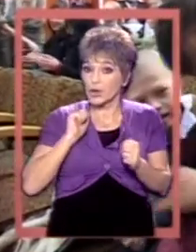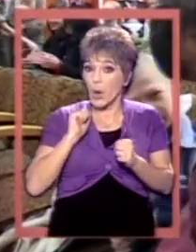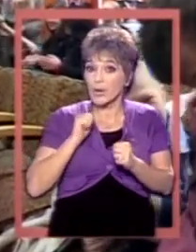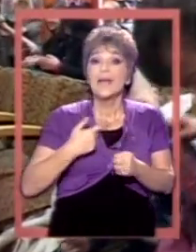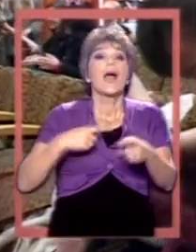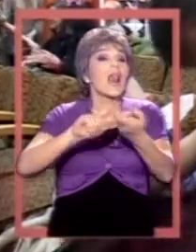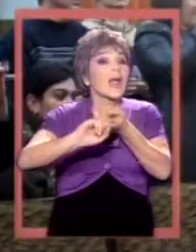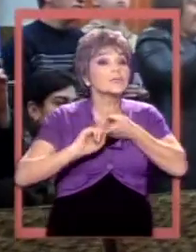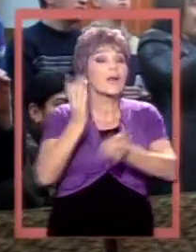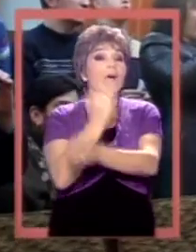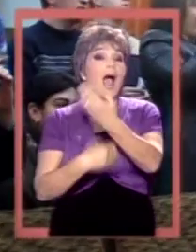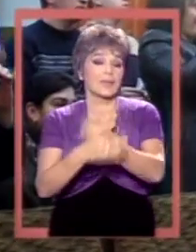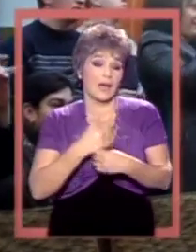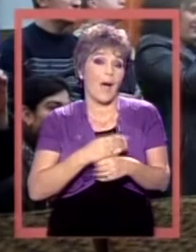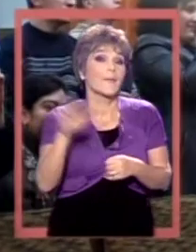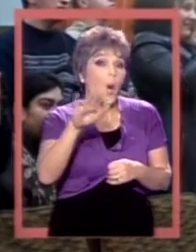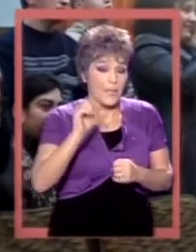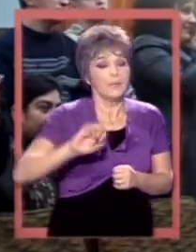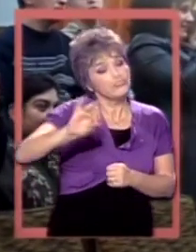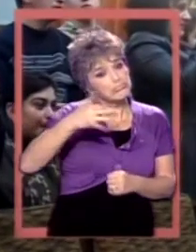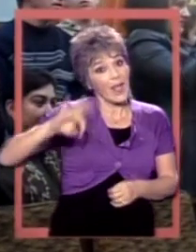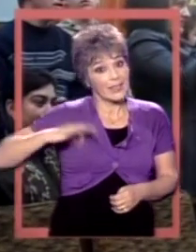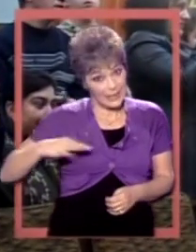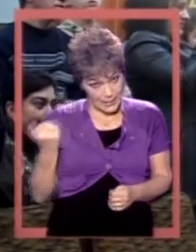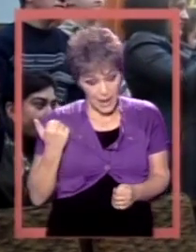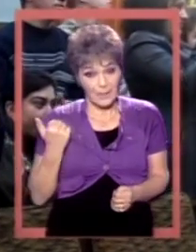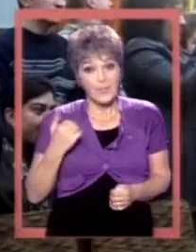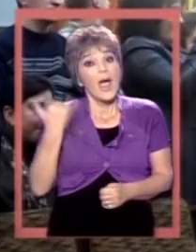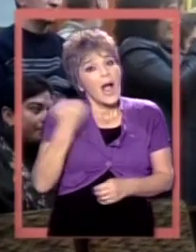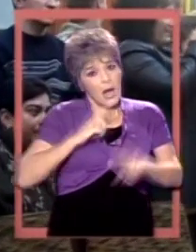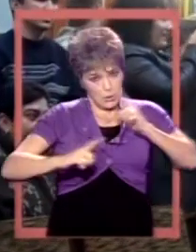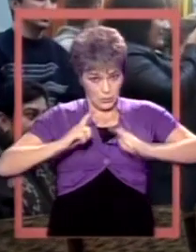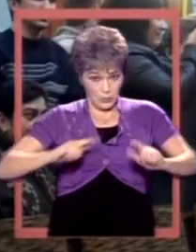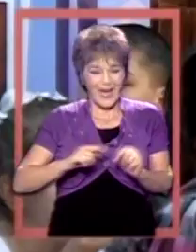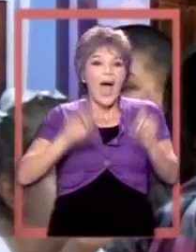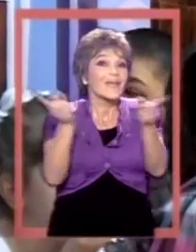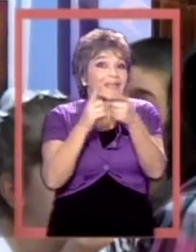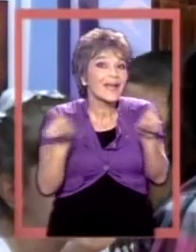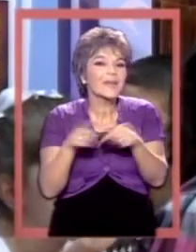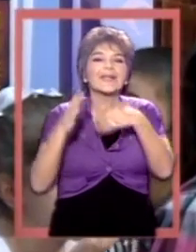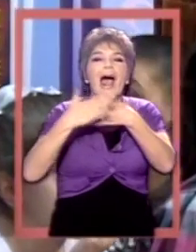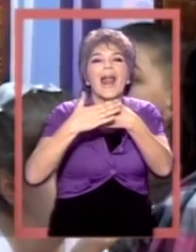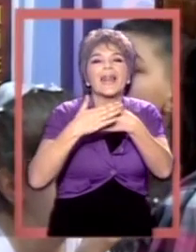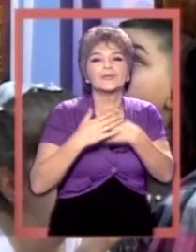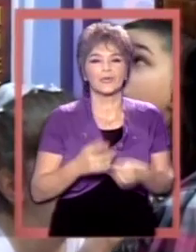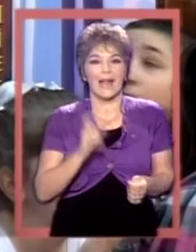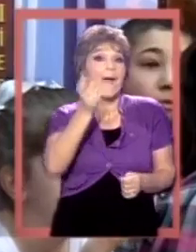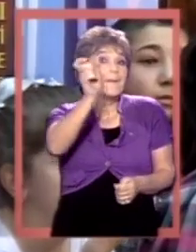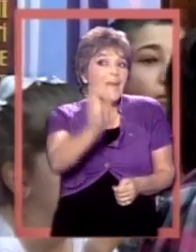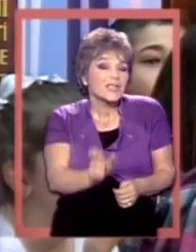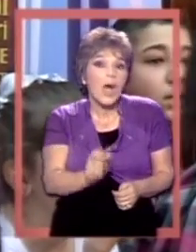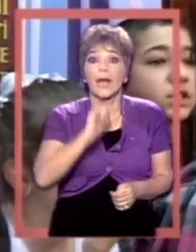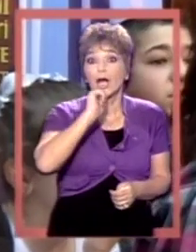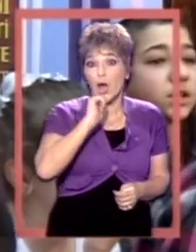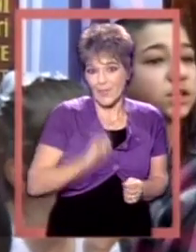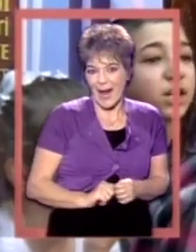Down. Copiii și tinerii care au această afecțiune au sărbătorit alături de cei care au șansa de a fi